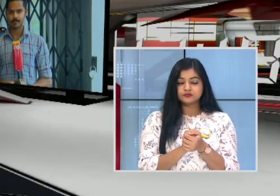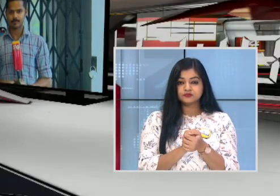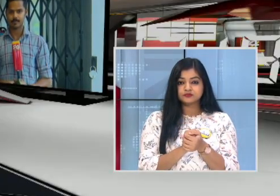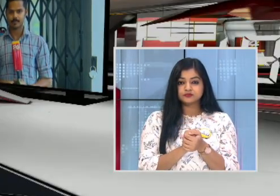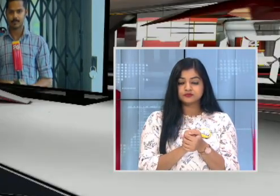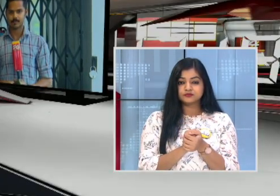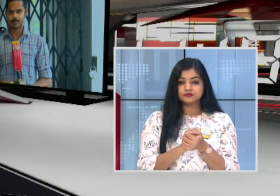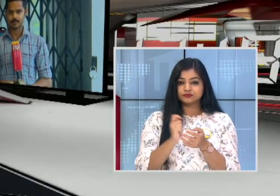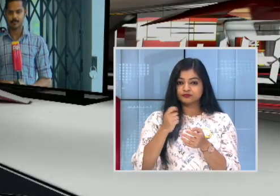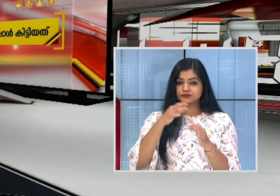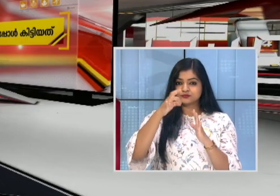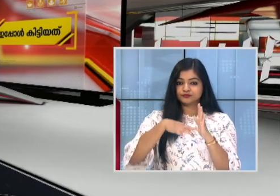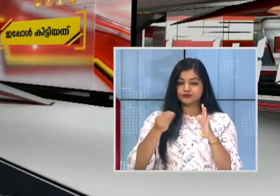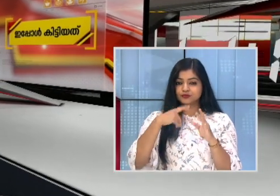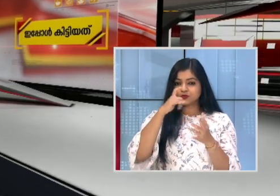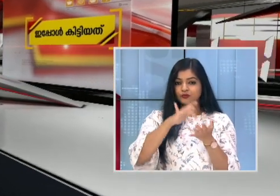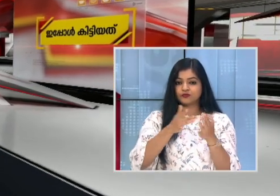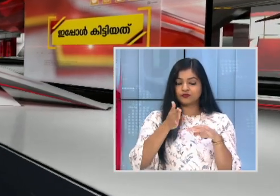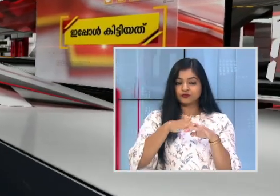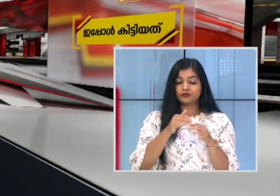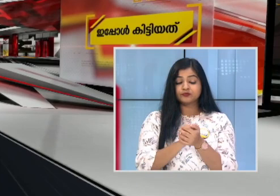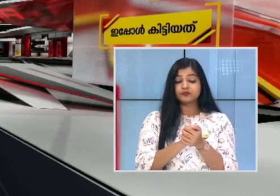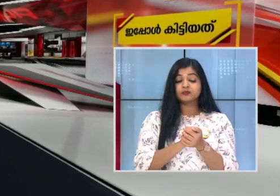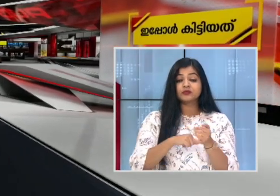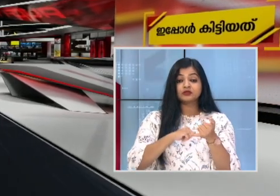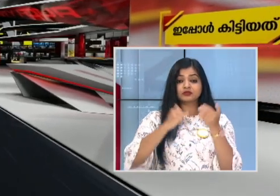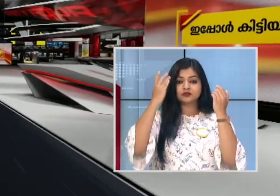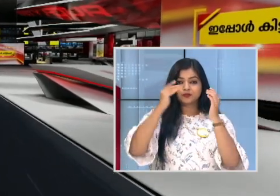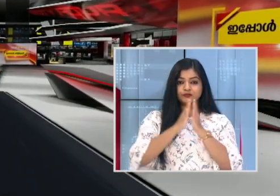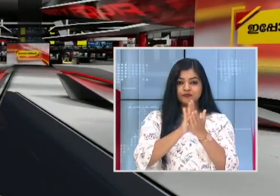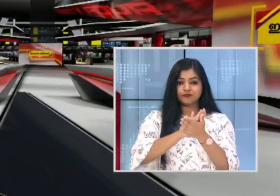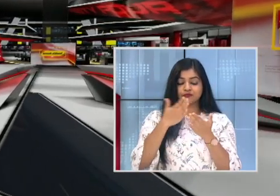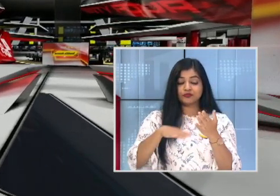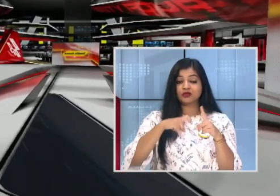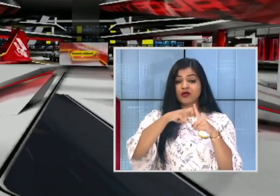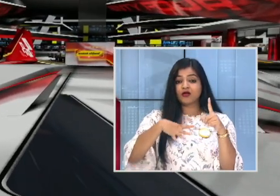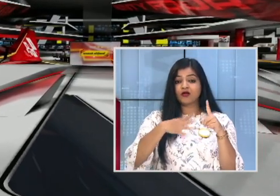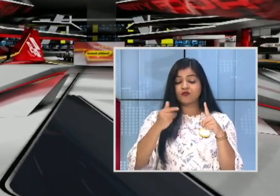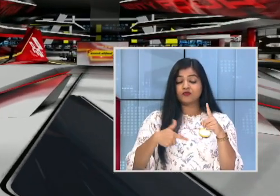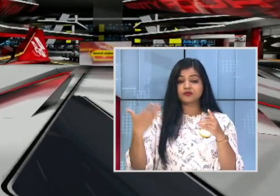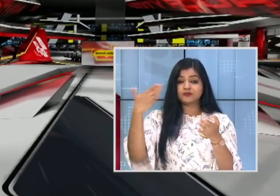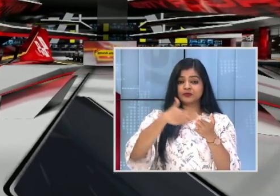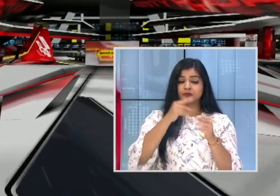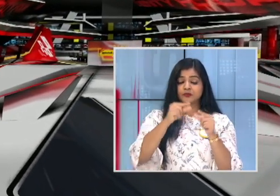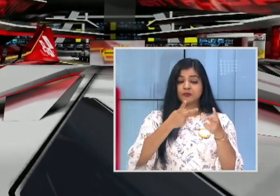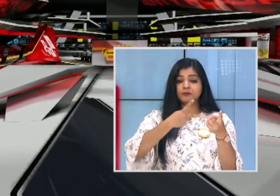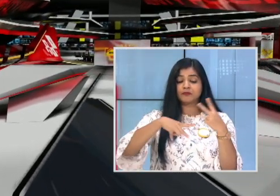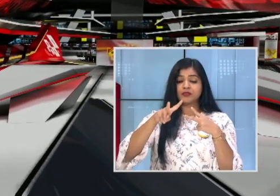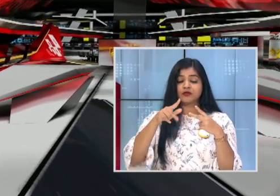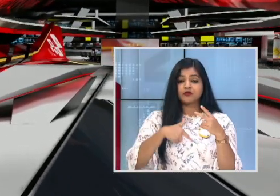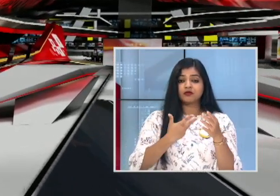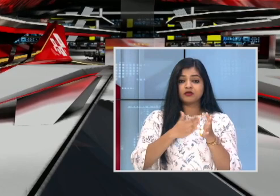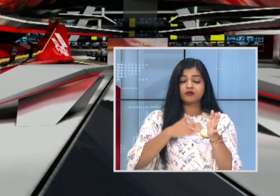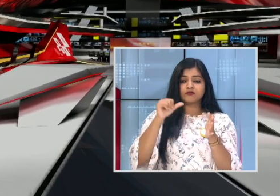രാഹുൽ സുരേഷാണ് കൂടുതൽ വിവരങ്ങളുമായി കോഴിക്കോട് നിന്നും ചേർന്നത്. മകരവിളക്ക് കഴിഞ്ഞ് മറ്റു സംസ്ഥാനങ്ങളിൽ നിന്നുള്ള തീർത്ഥാടകർക്ക് മടങ്ങിപ്പോകാൻ